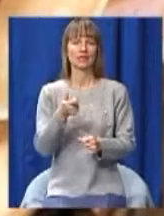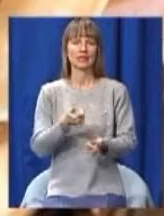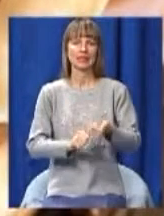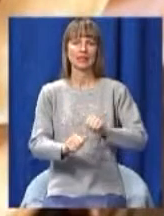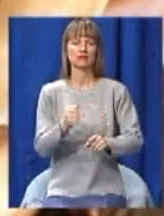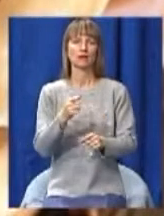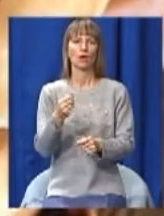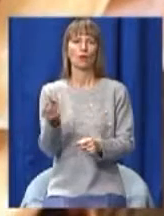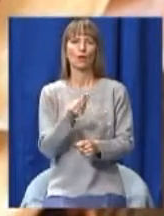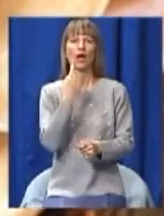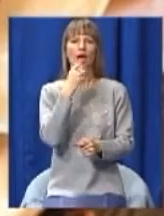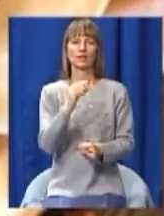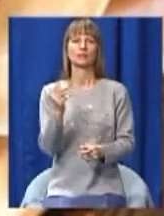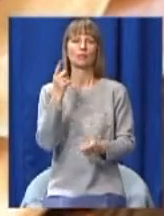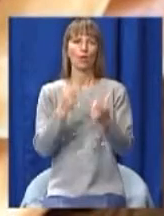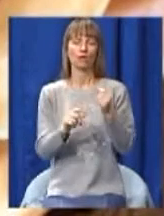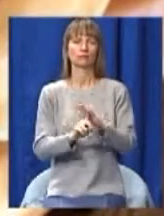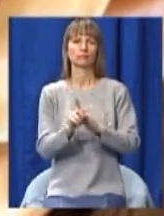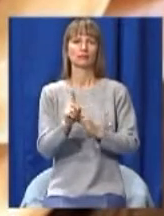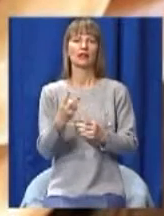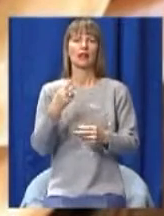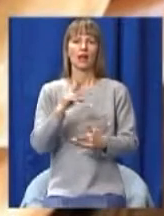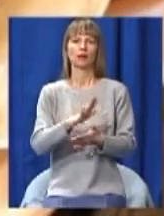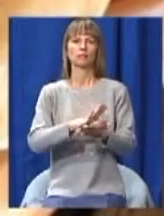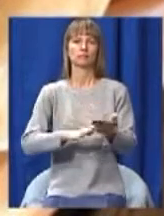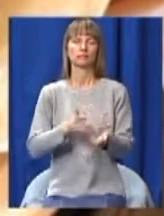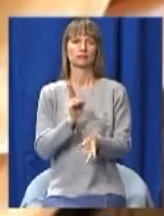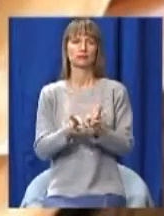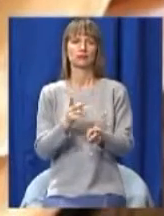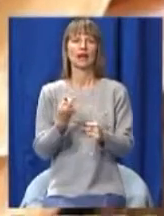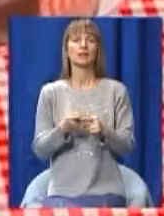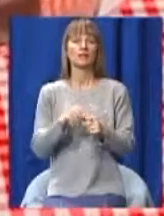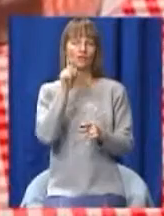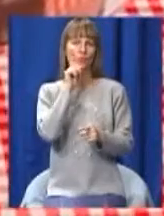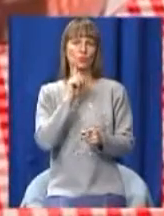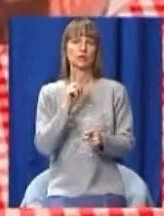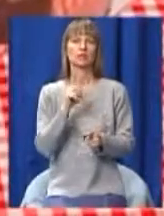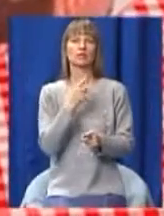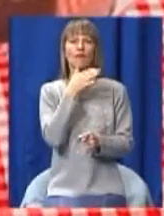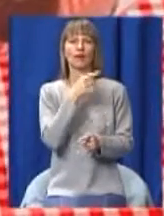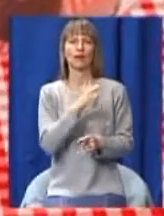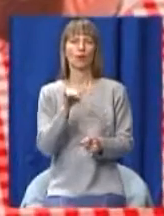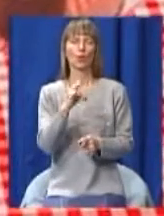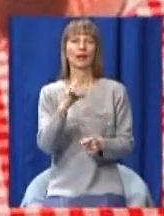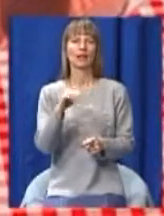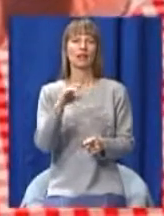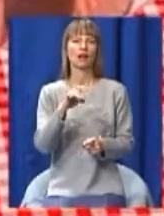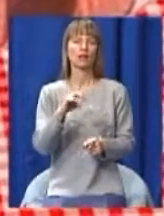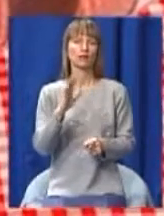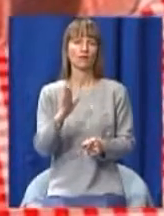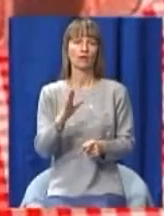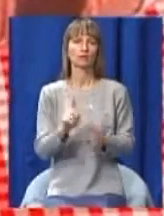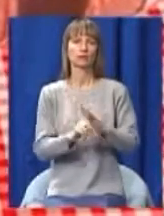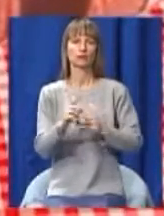муки, яєць та молока, стало першоосновою для подальшого приготування цих смаколиків. Згодом у Нідерландах на початку